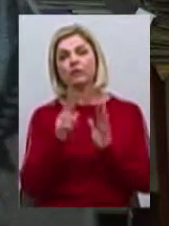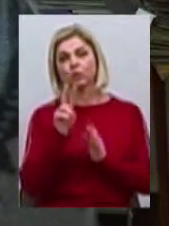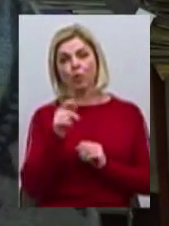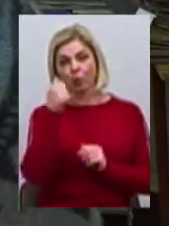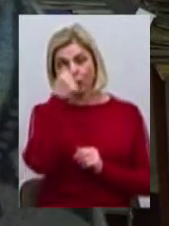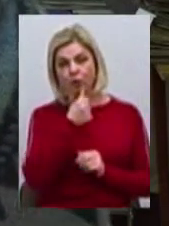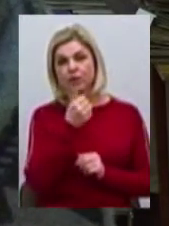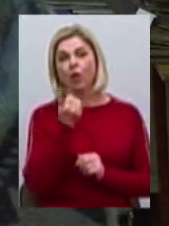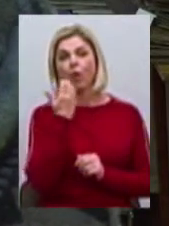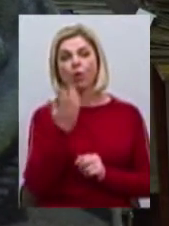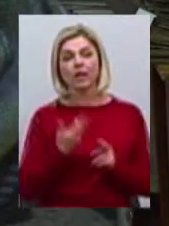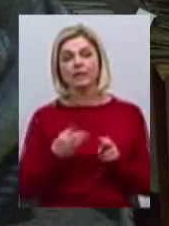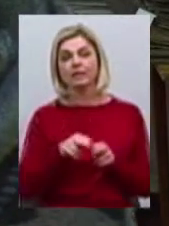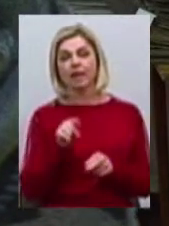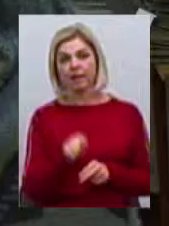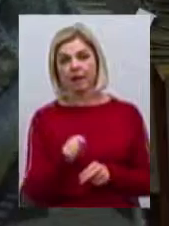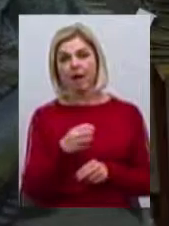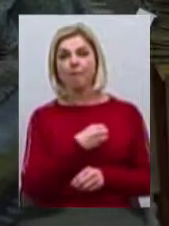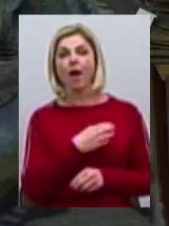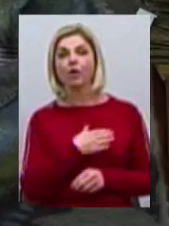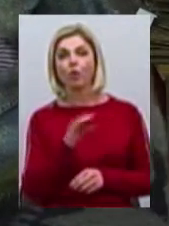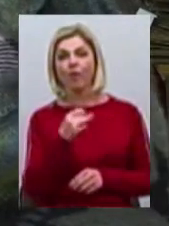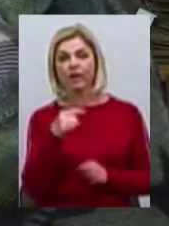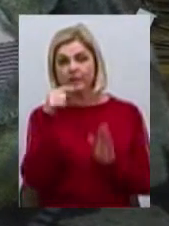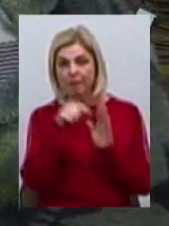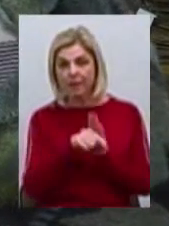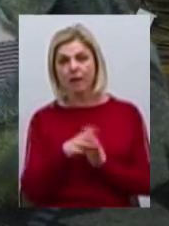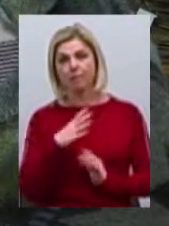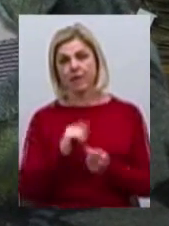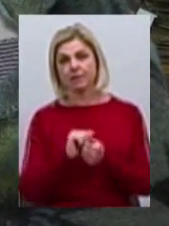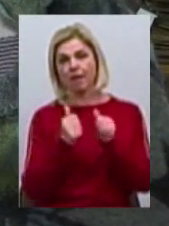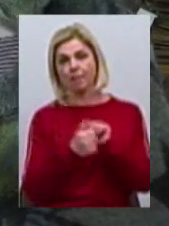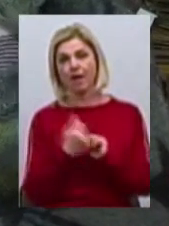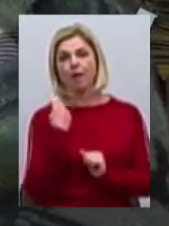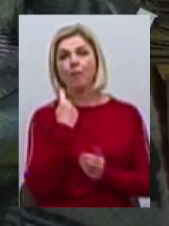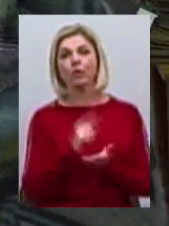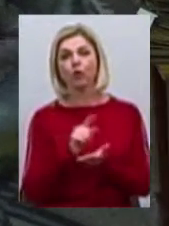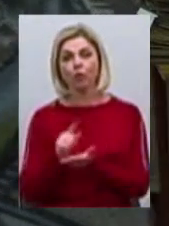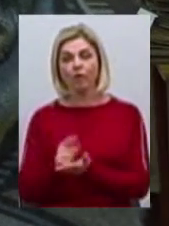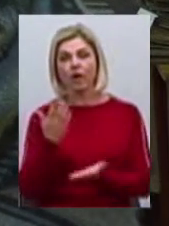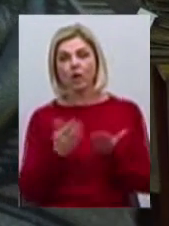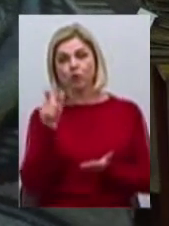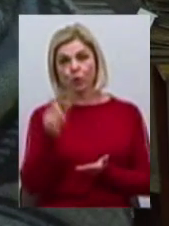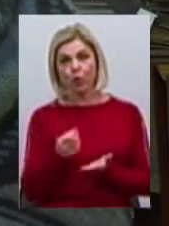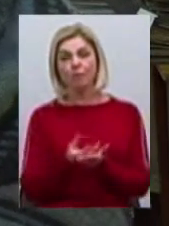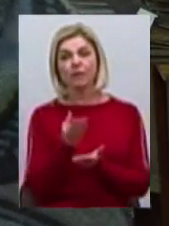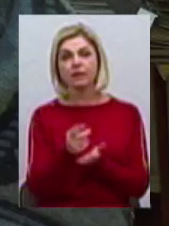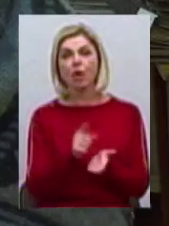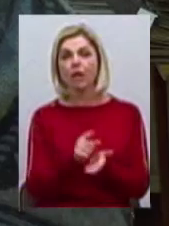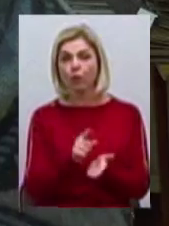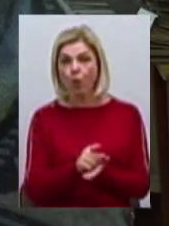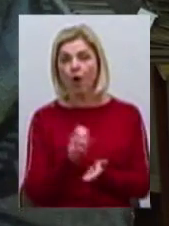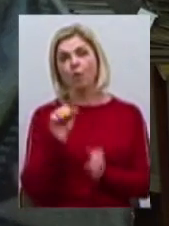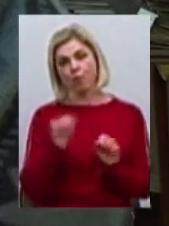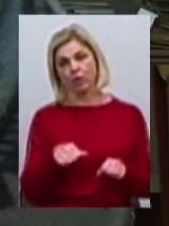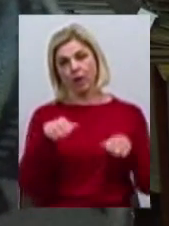коли цей майновий ценз він був замінений податковим. Якщо людина сплачувала податки, то вона могла